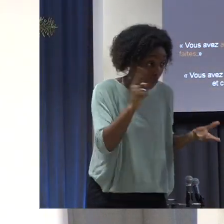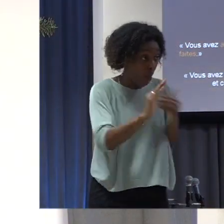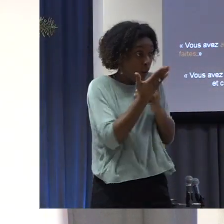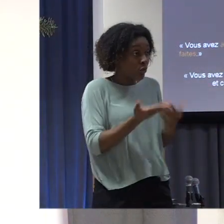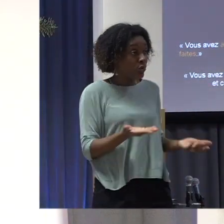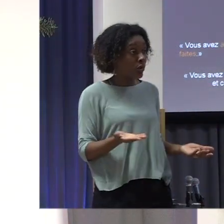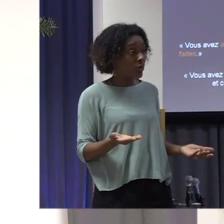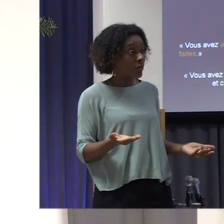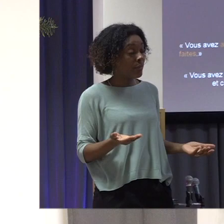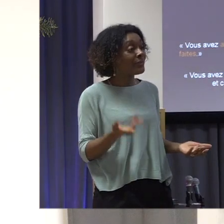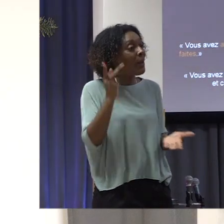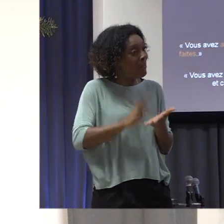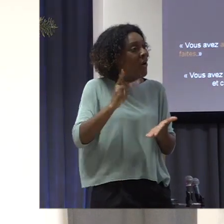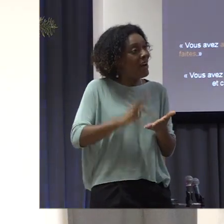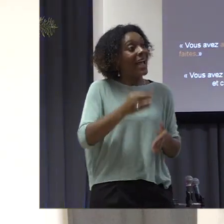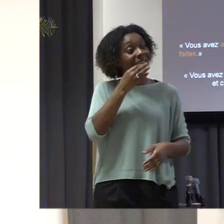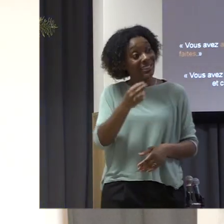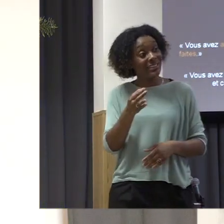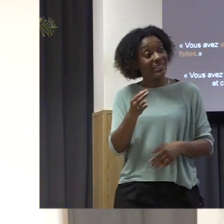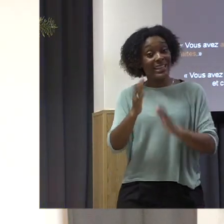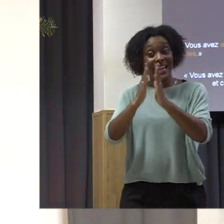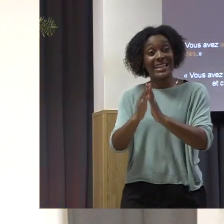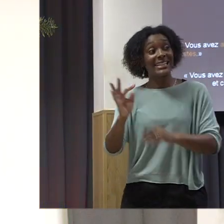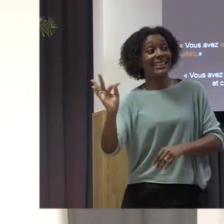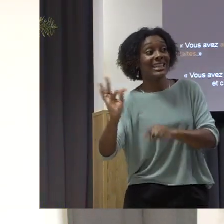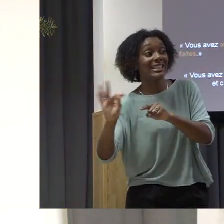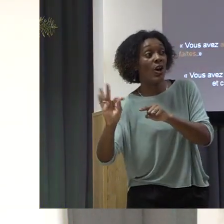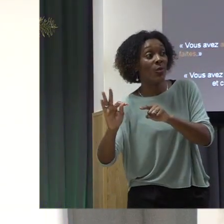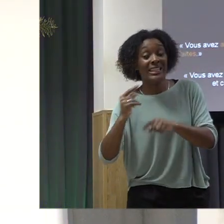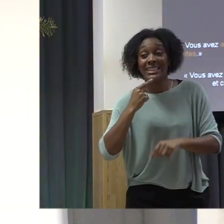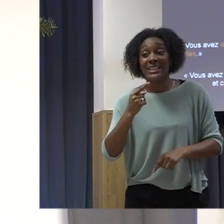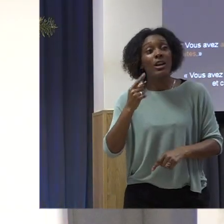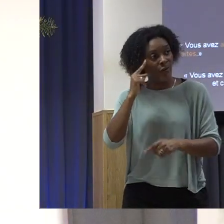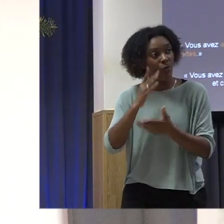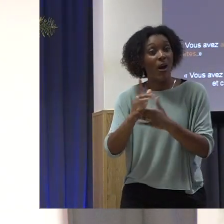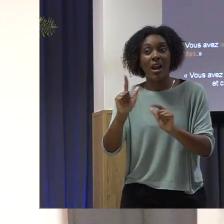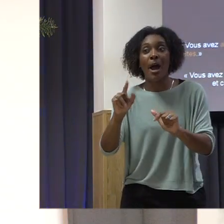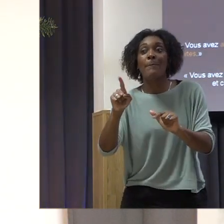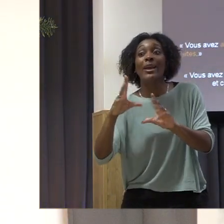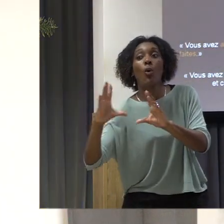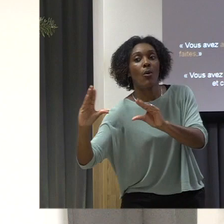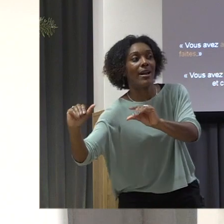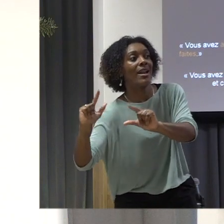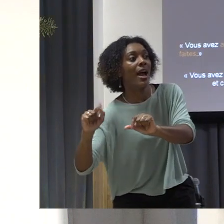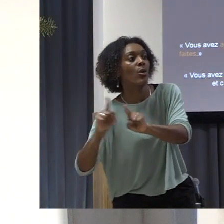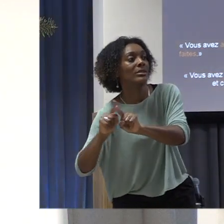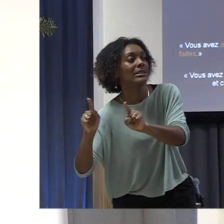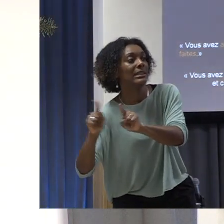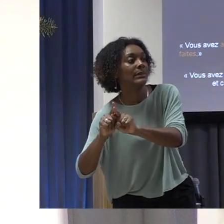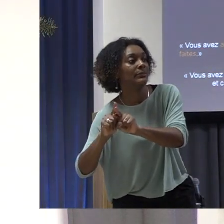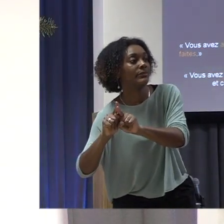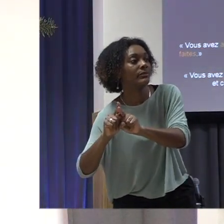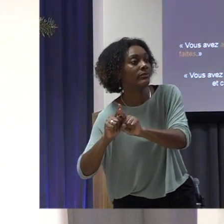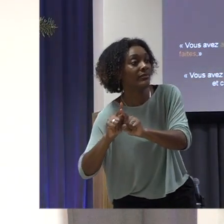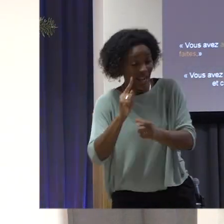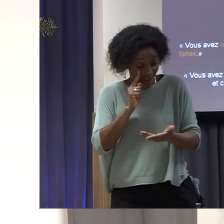Paul peut dire des chrétiens de Thessalonique, il parle de l'œuvre de leur foi. C'est-à-dire que leur foi, elle